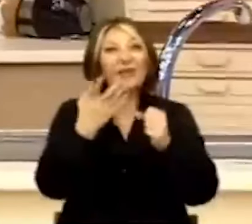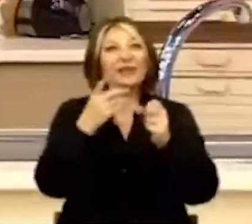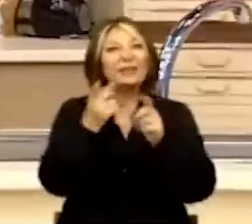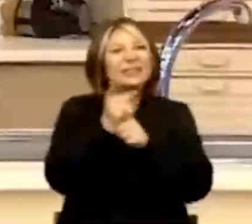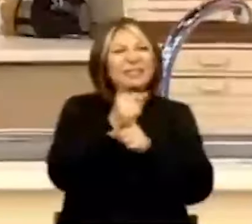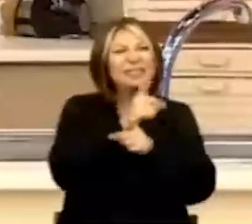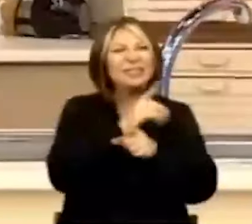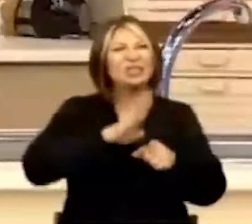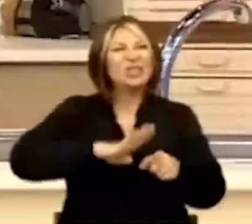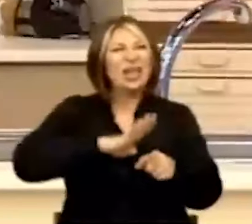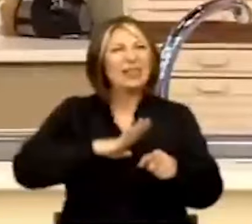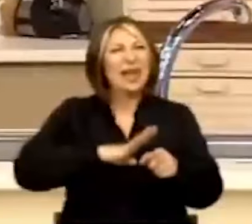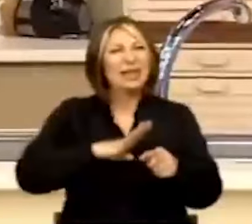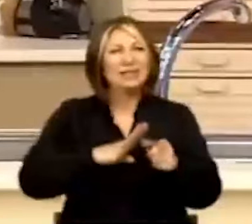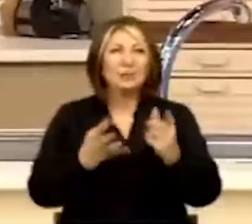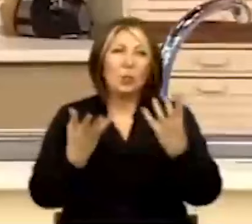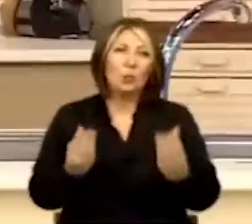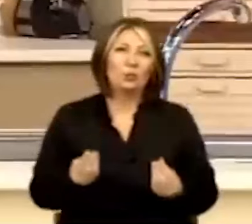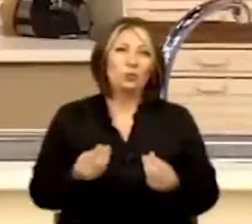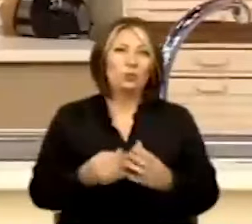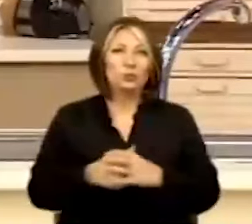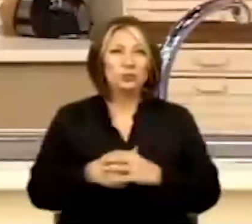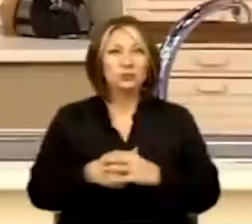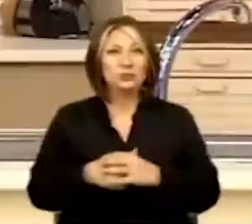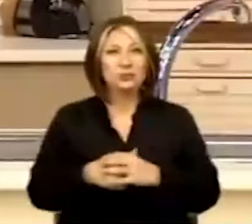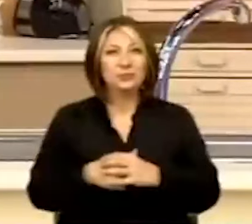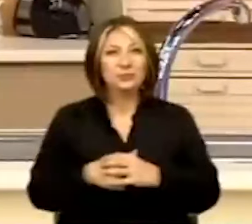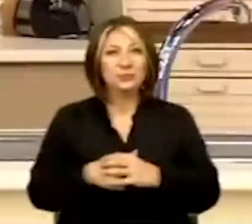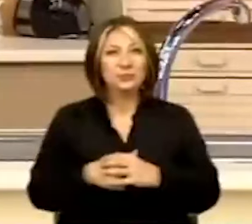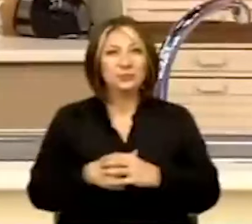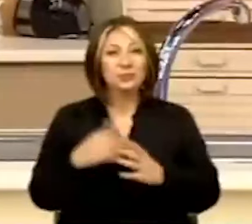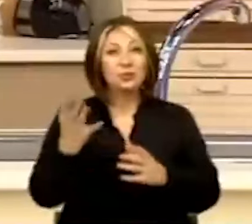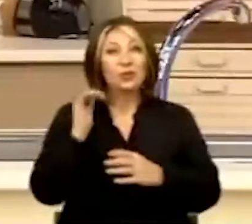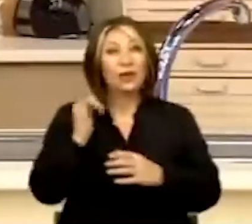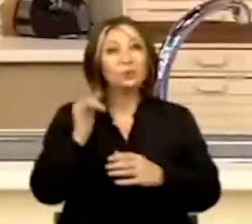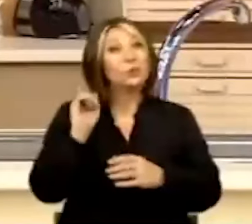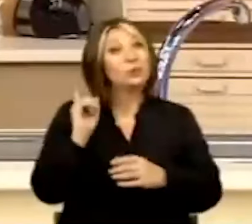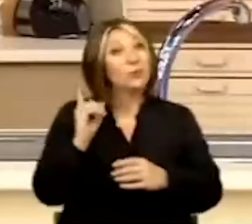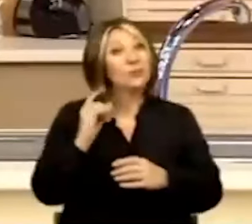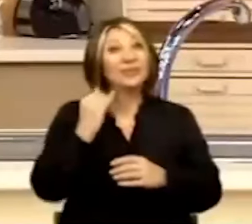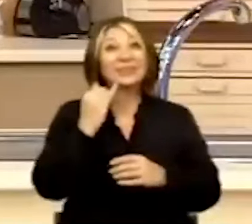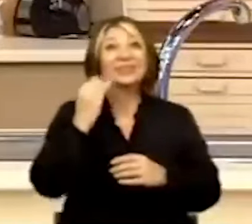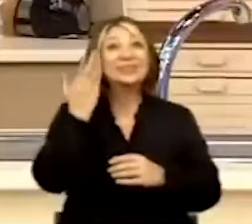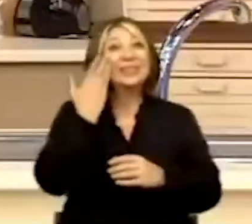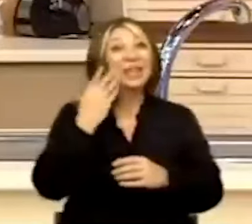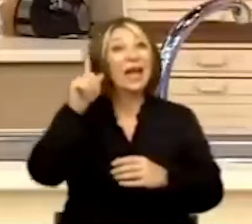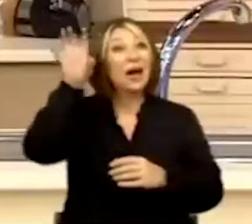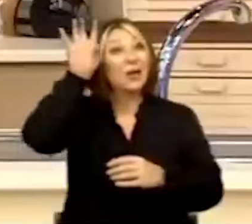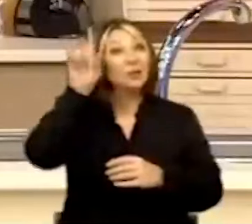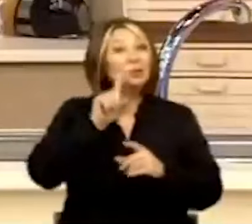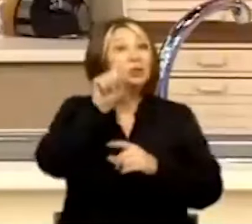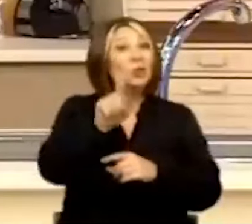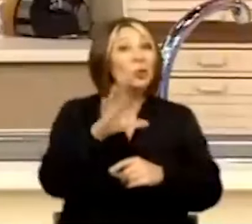gibi şikayetlere de davetiye çıkarmış oluyoruz. Oo, çok fenaymış hocam. Seyircilerin akla takılacağını düşündüğüm bir soru